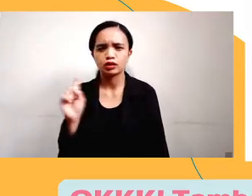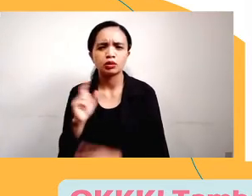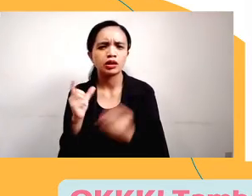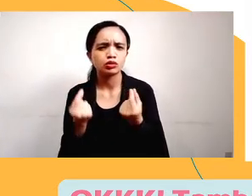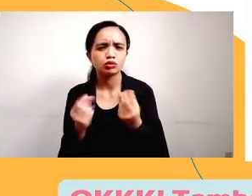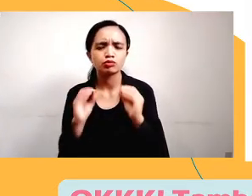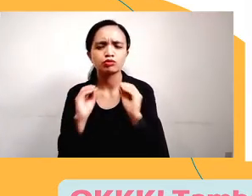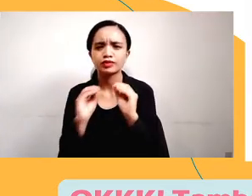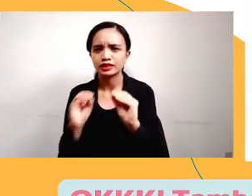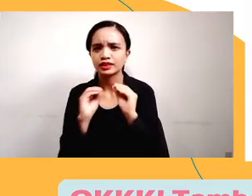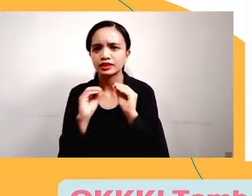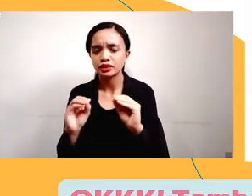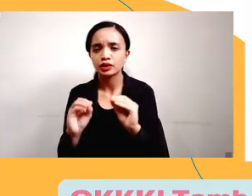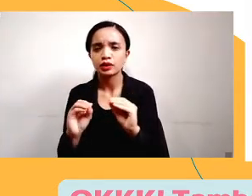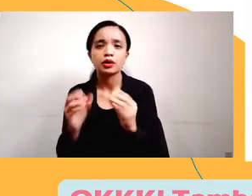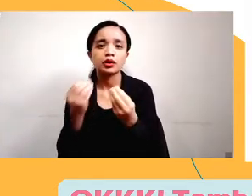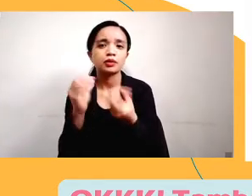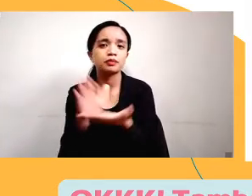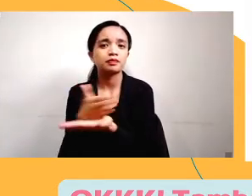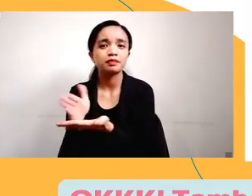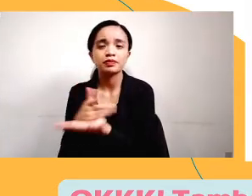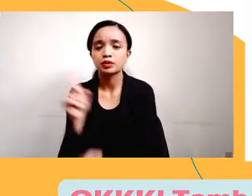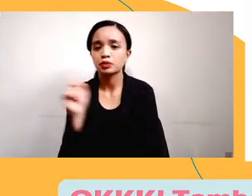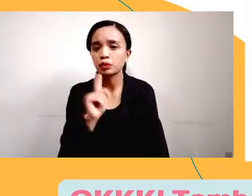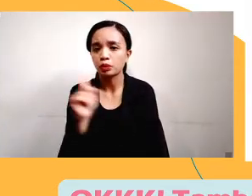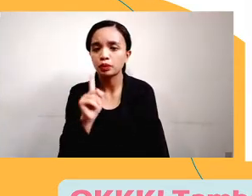or magbabahagi po sa inyo